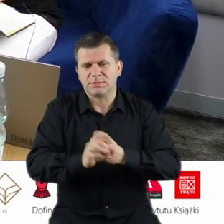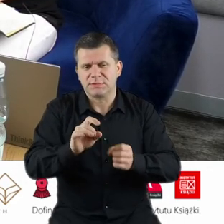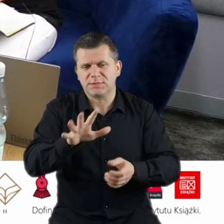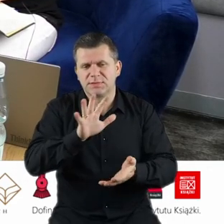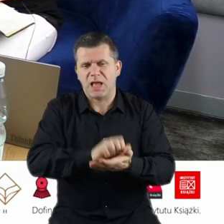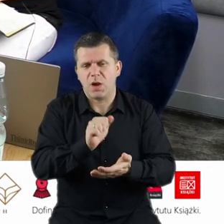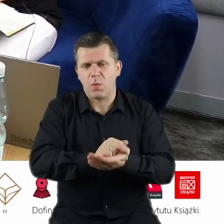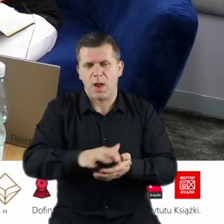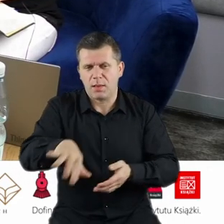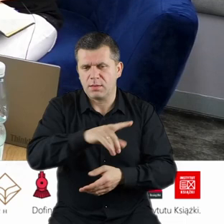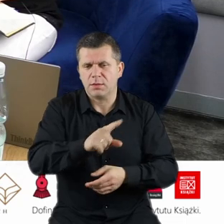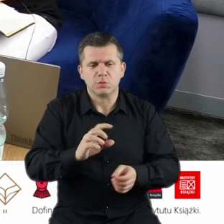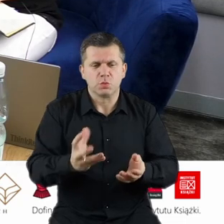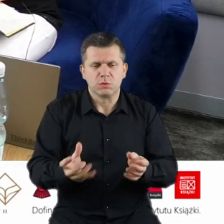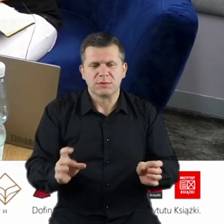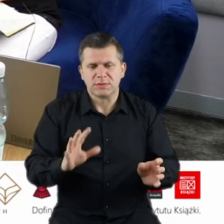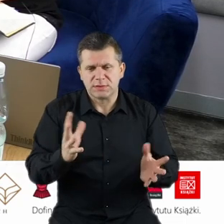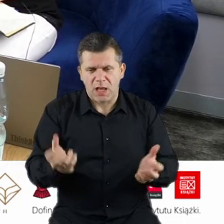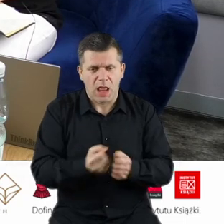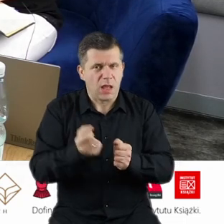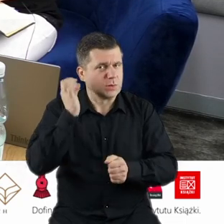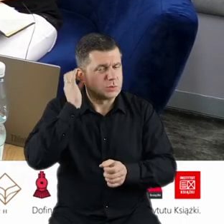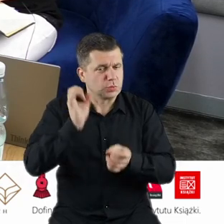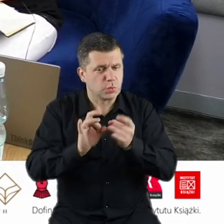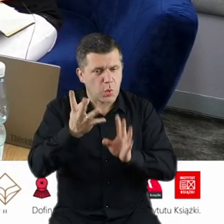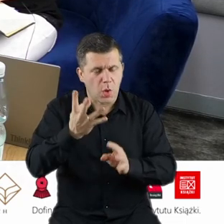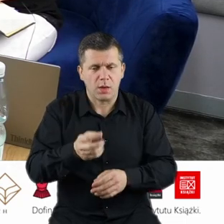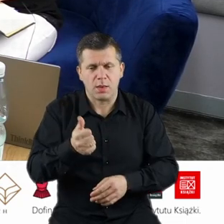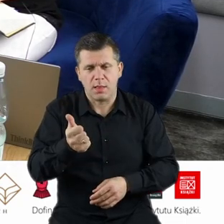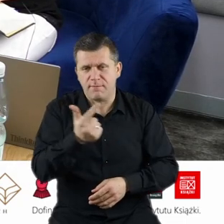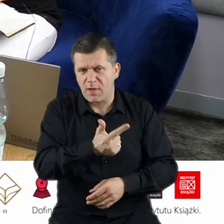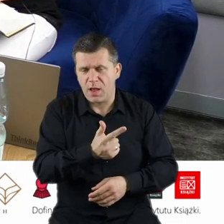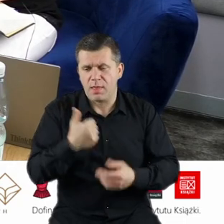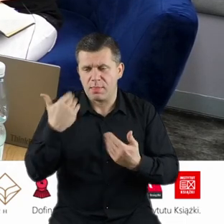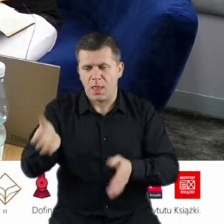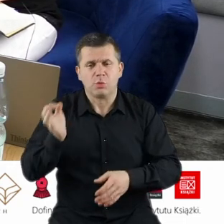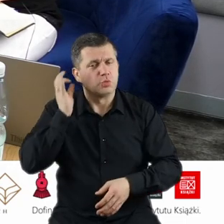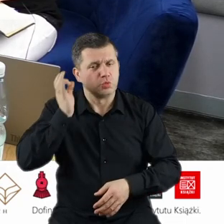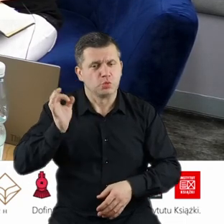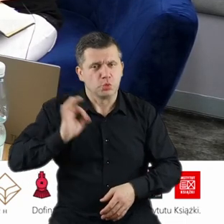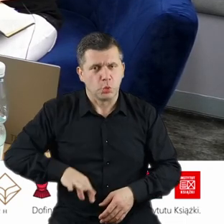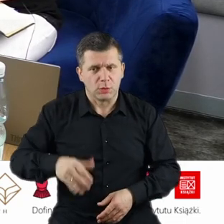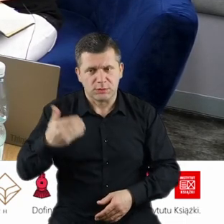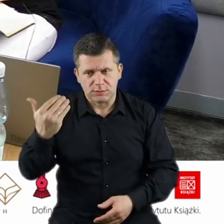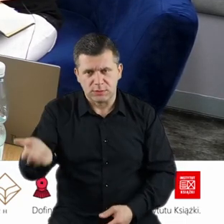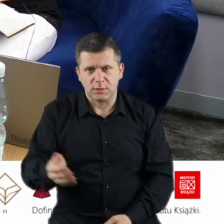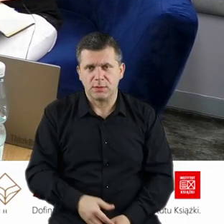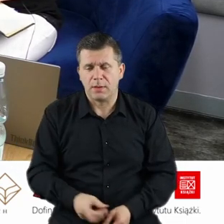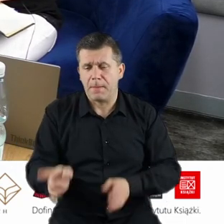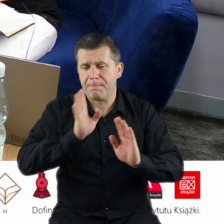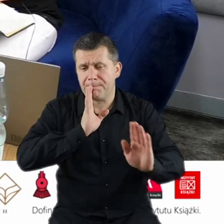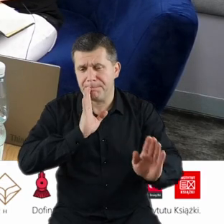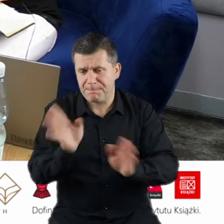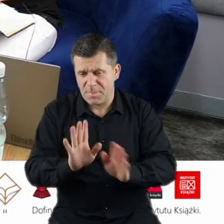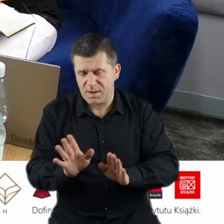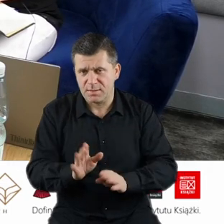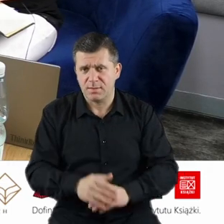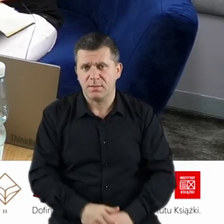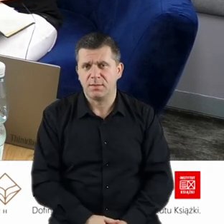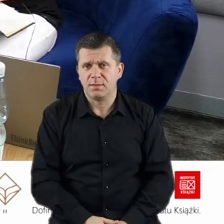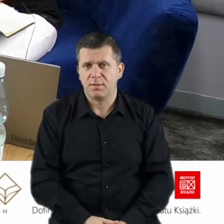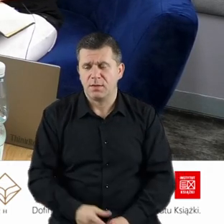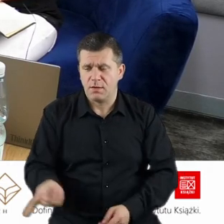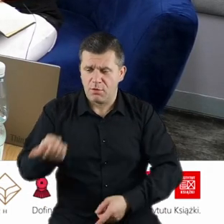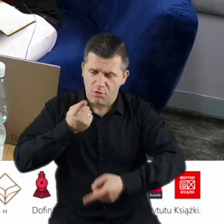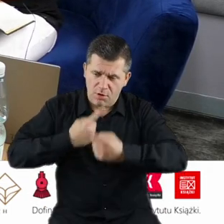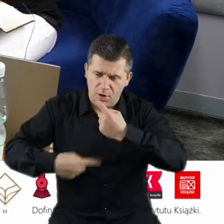jednego dnia, znalazła złoty kolczyk, dała córce, poszła drugiego dnia, znalazła drugi złoty kolczyk. Ten sam, proszę